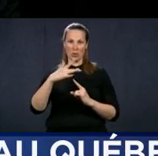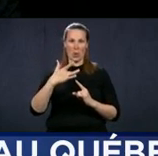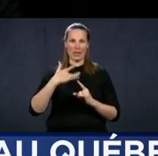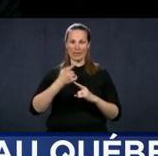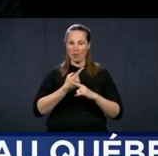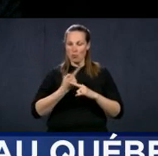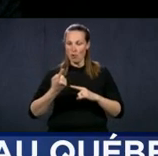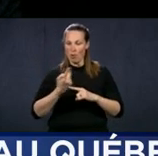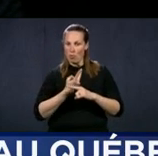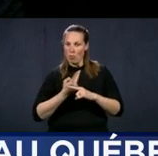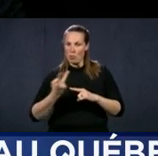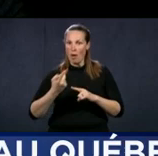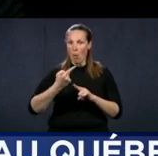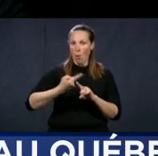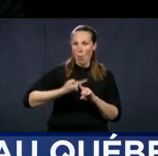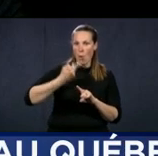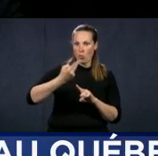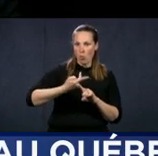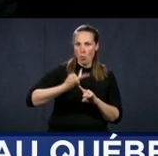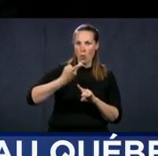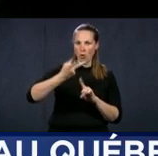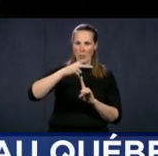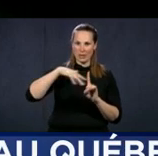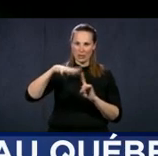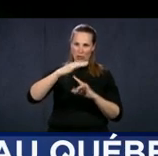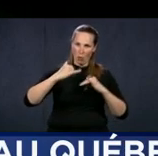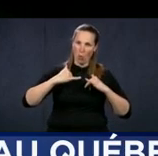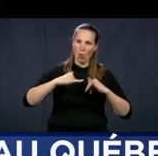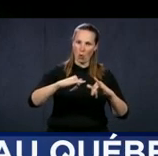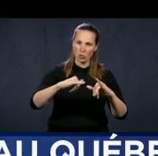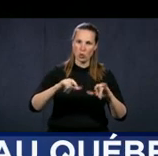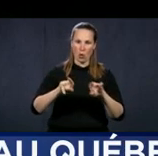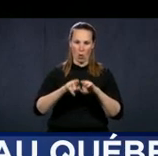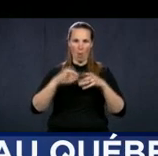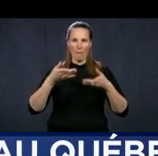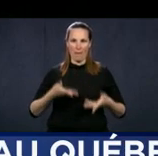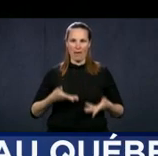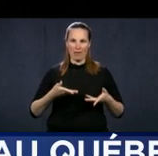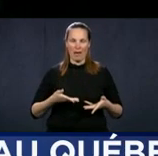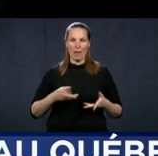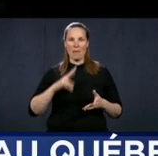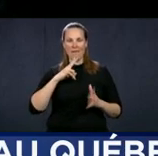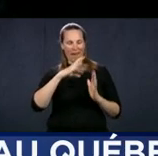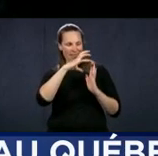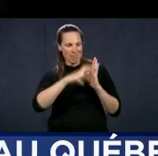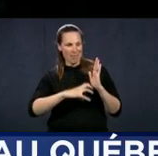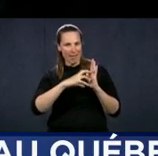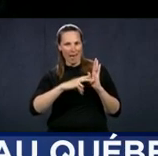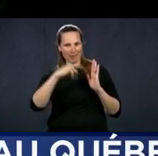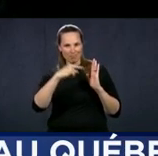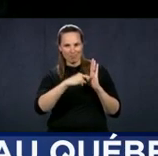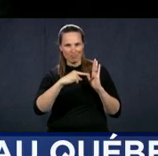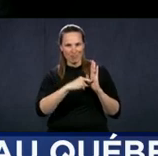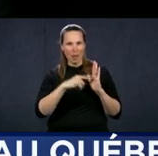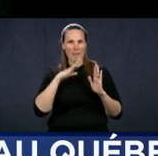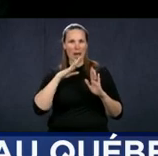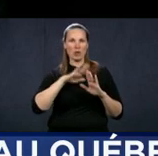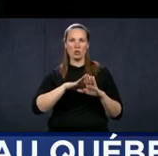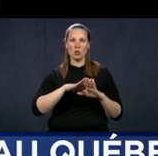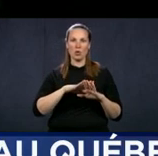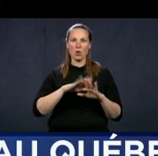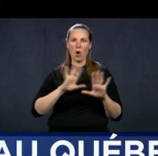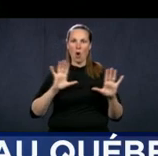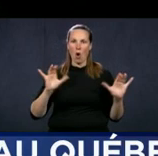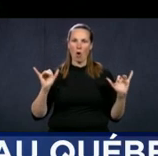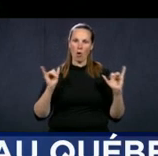prochaines semaines et même les prochains mois. Et la littérature et l'état des connaissances sur les impacts du confinement sont très clairs.